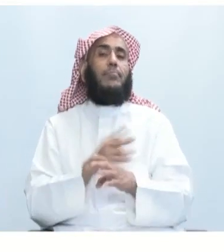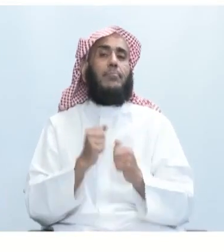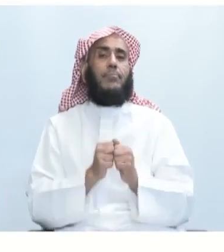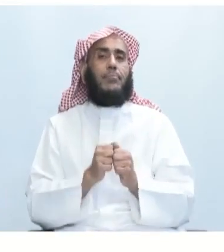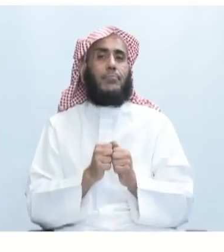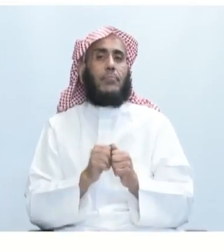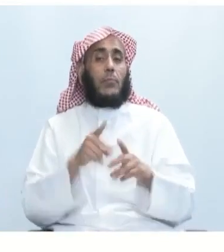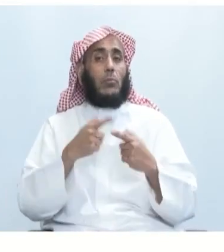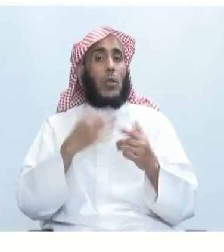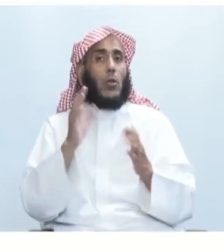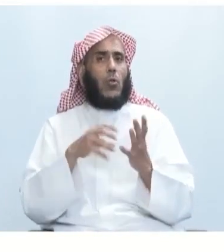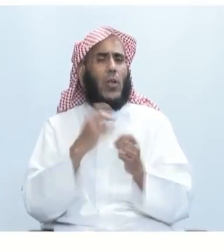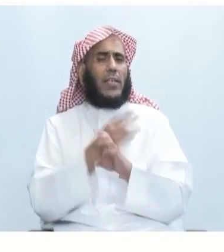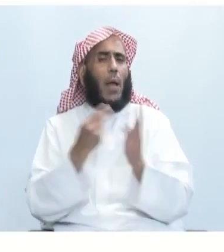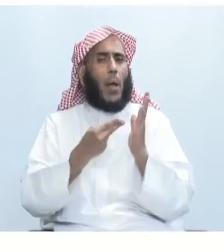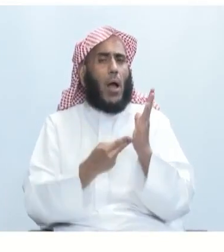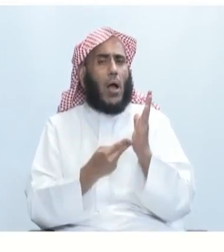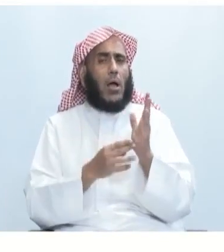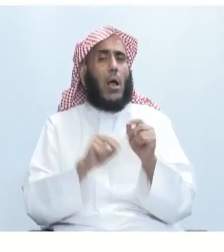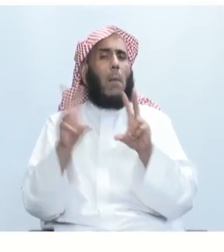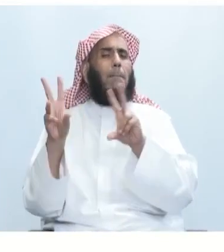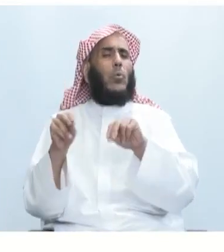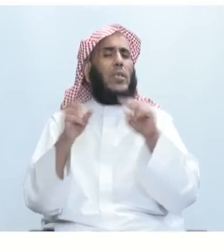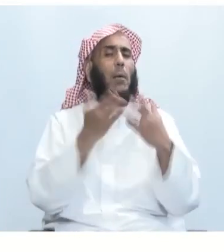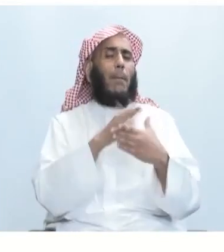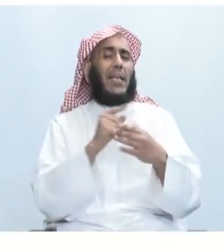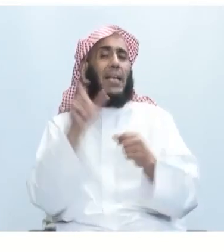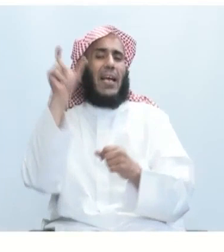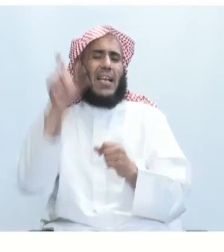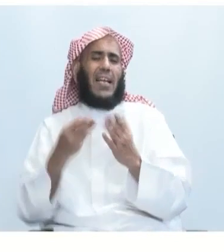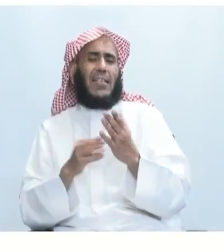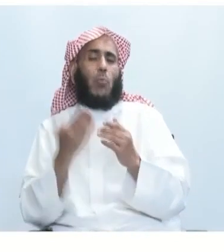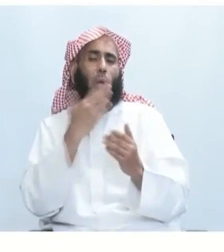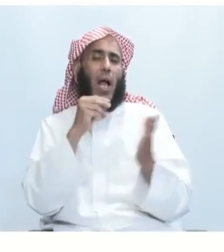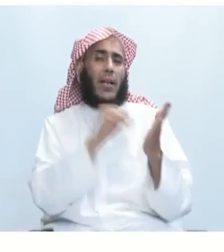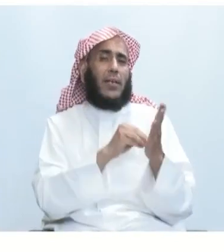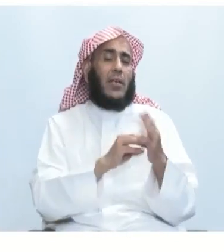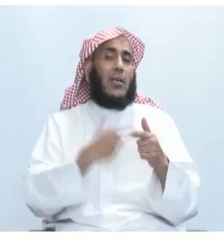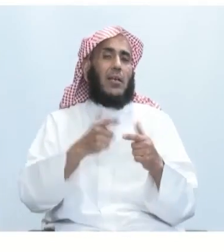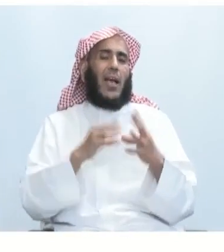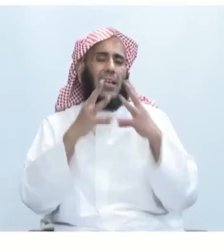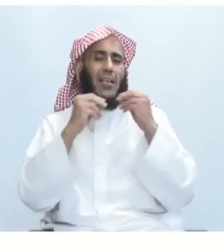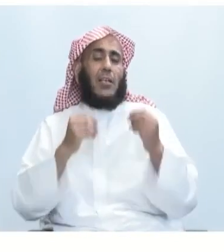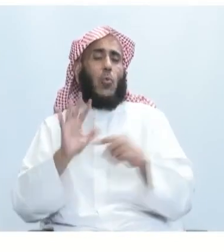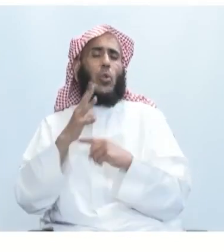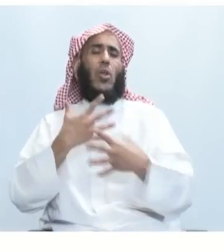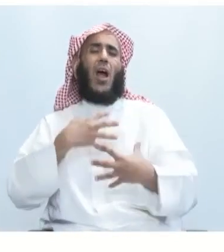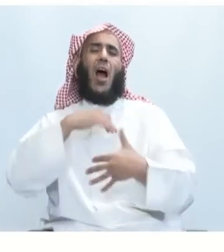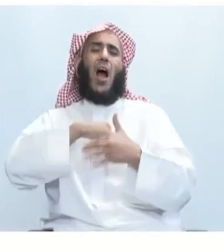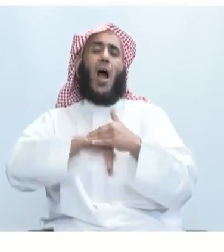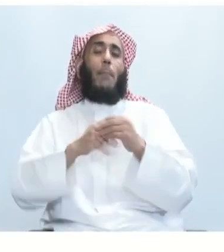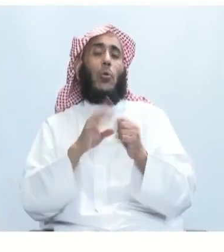القرائي كلما كانت ظروفه الكتابه متشابهه بين الكاتب والقارئ كان التحليل والتاثر اعمق وتؤثر